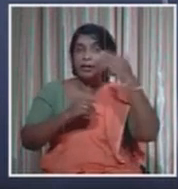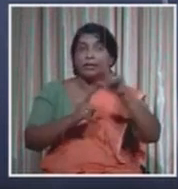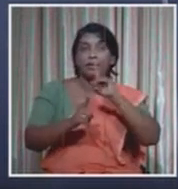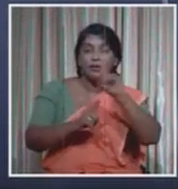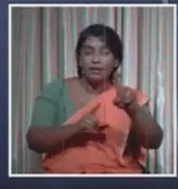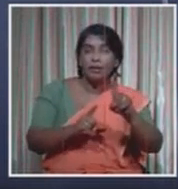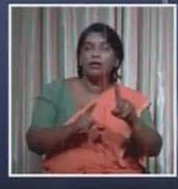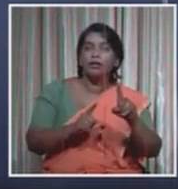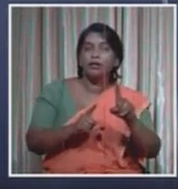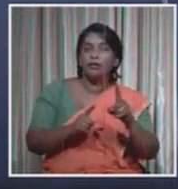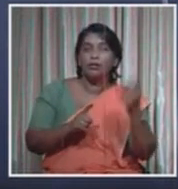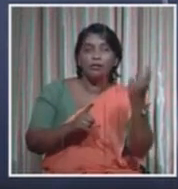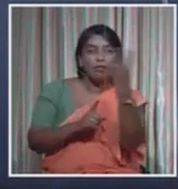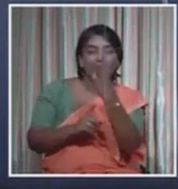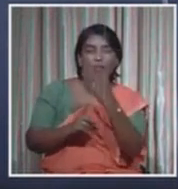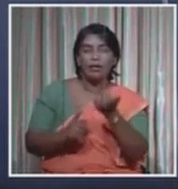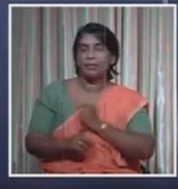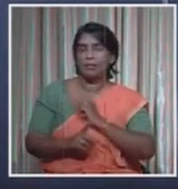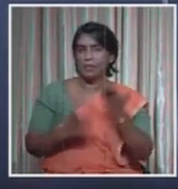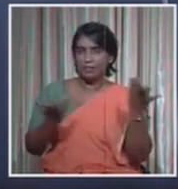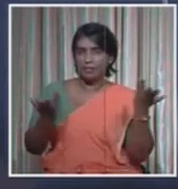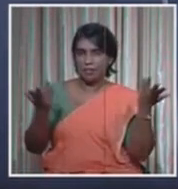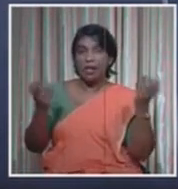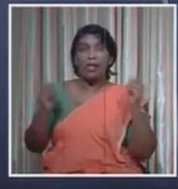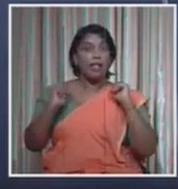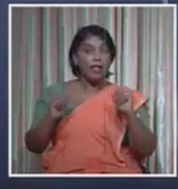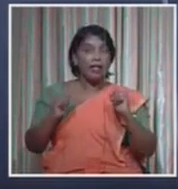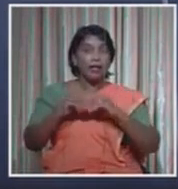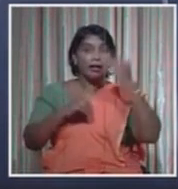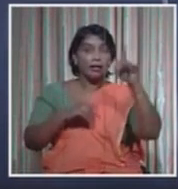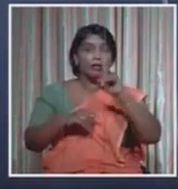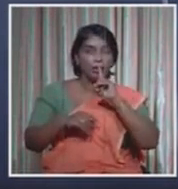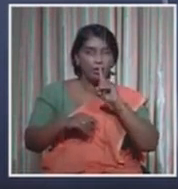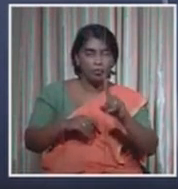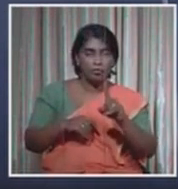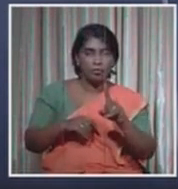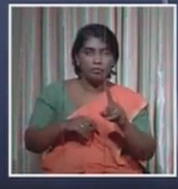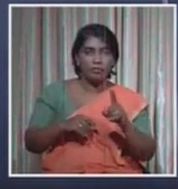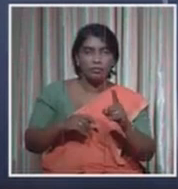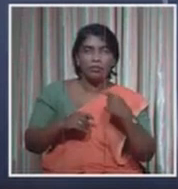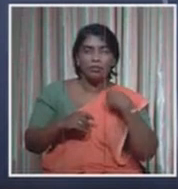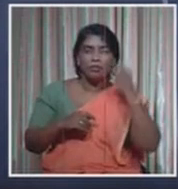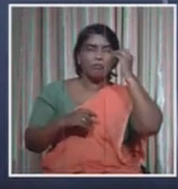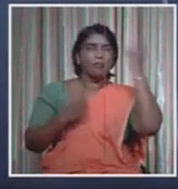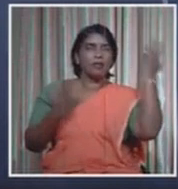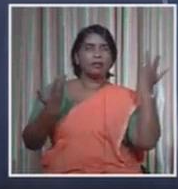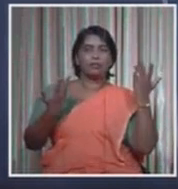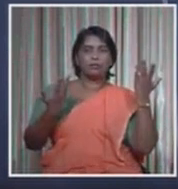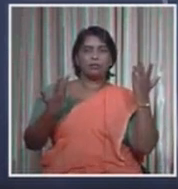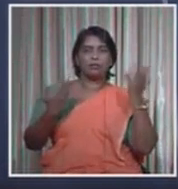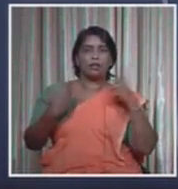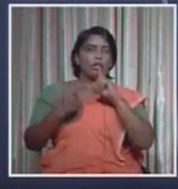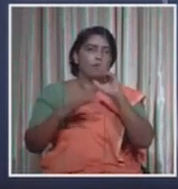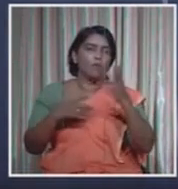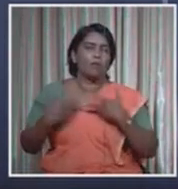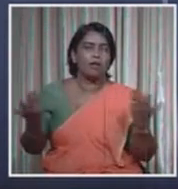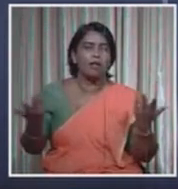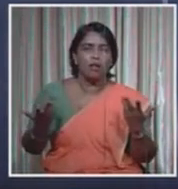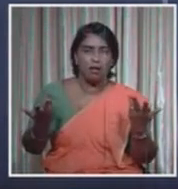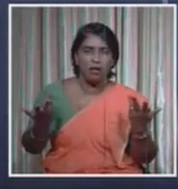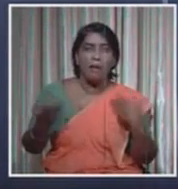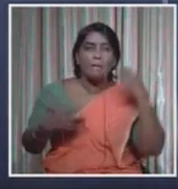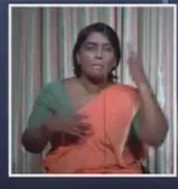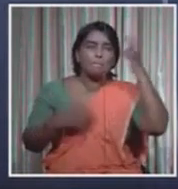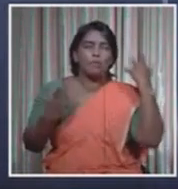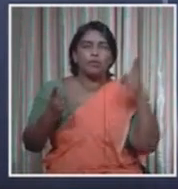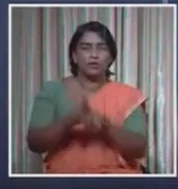කියන්න කීයෙන් කියදලාද කැමති? ඇයි එළිය කිව්වොත් මට මතක නැහැ කියනවා. අනේ මම එහෙම කිව්වේ නැහැ කියනවා. මට විශ්වාස